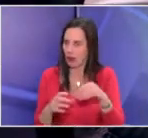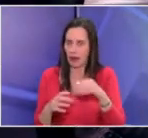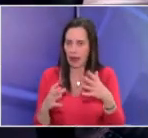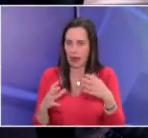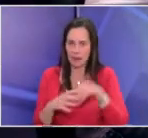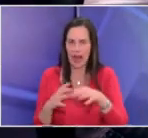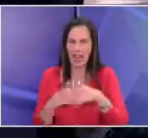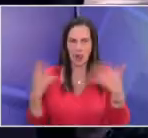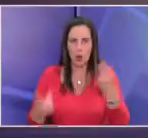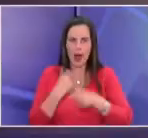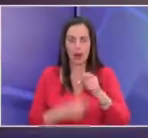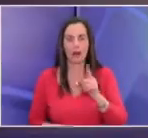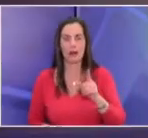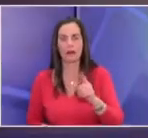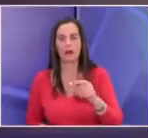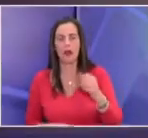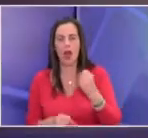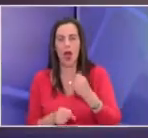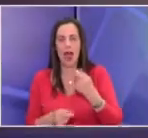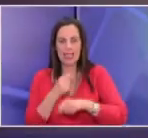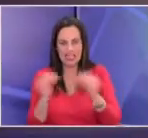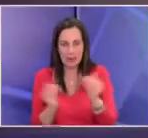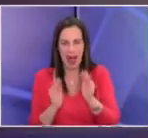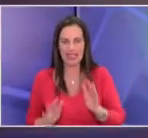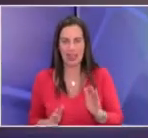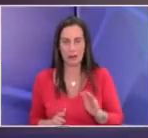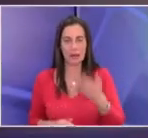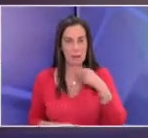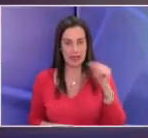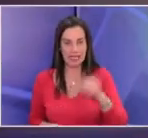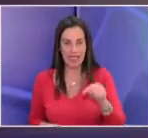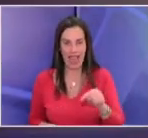ועוד ילד נפל, ועוד ילד נפל על הראש, ובלי כסדה, וכן